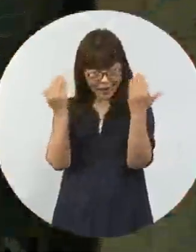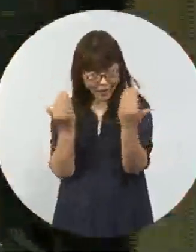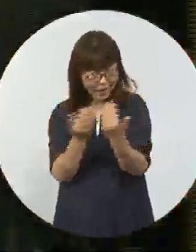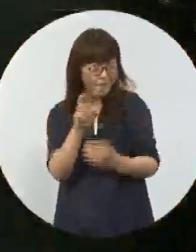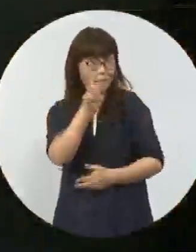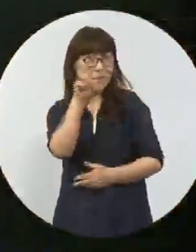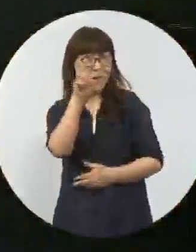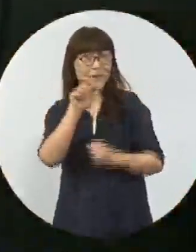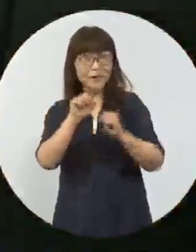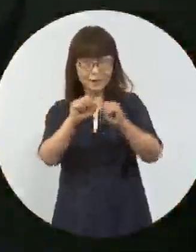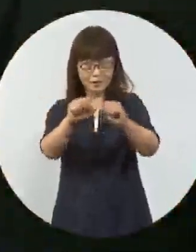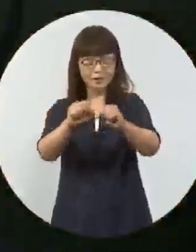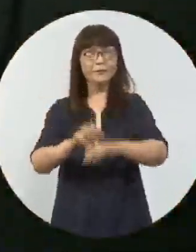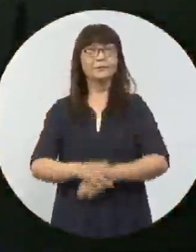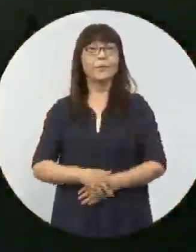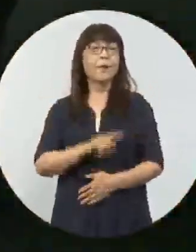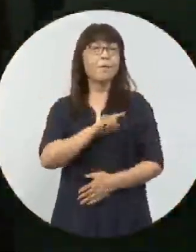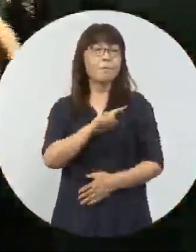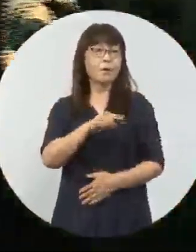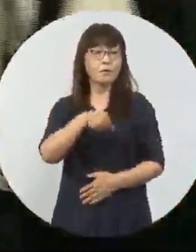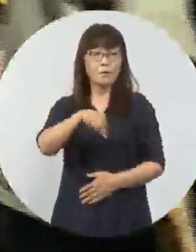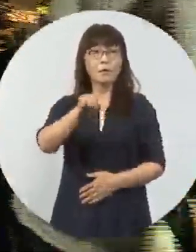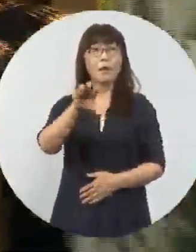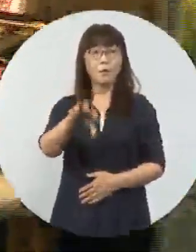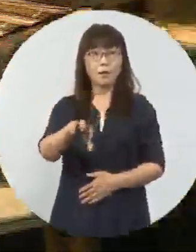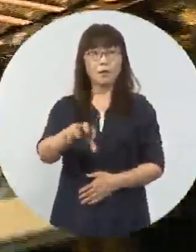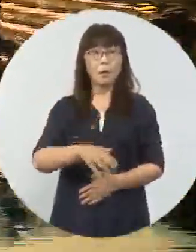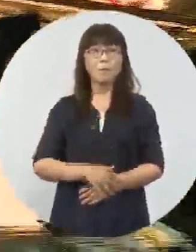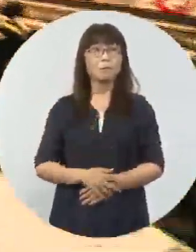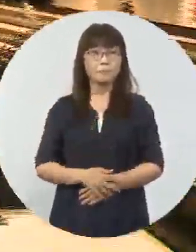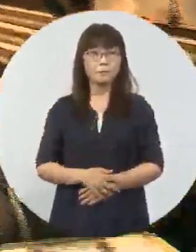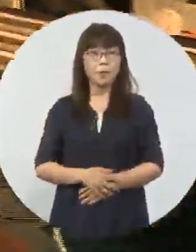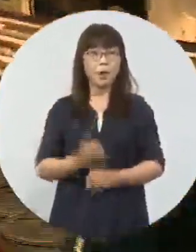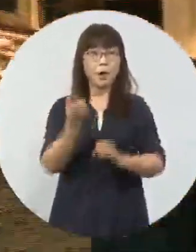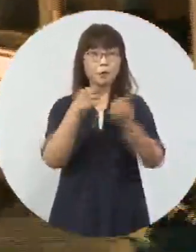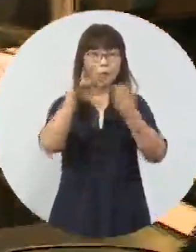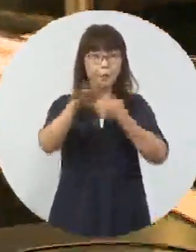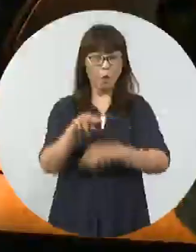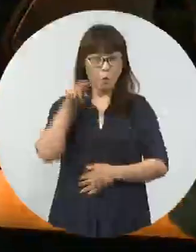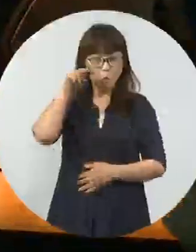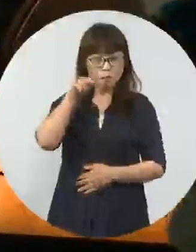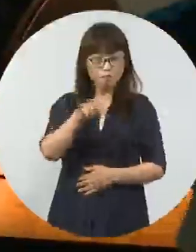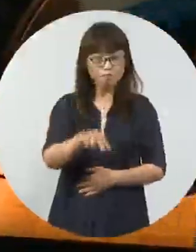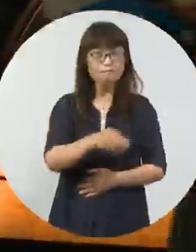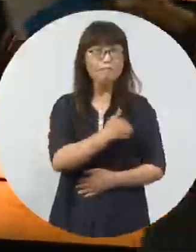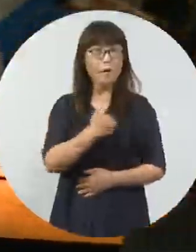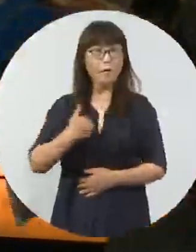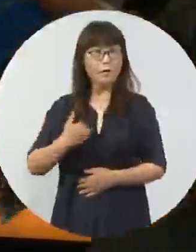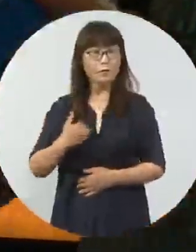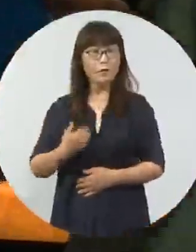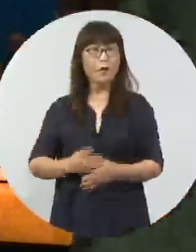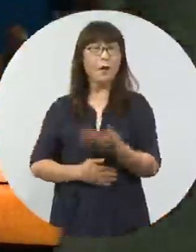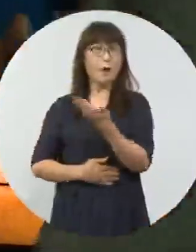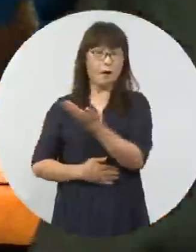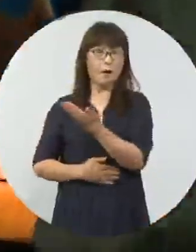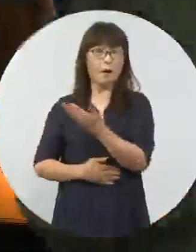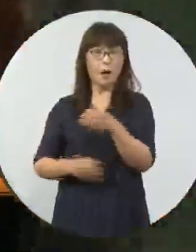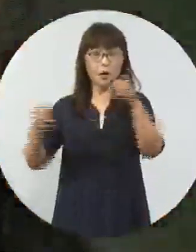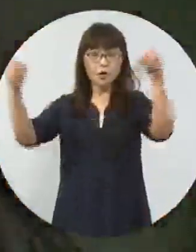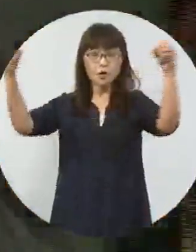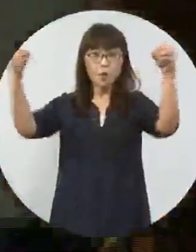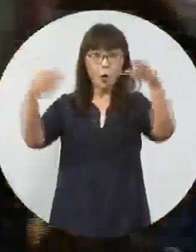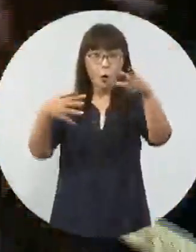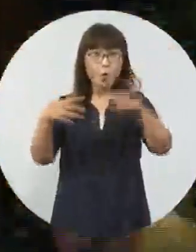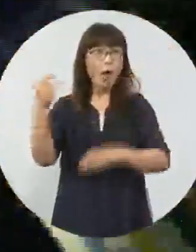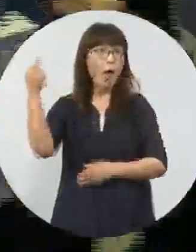します。まず向かったのが舞台が見渡せるこちらのお部屋。中では照明や音